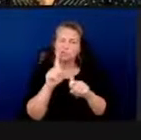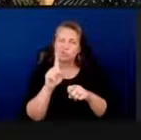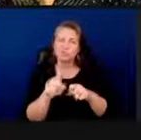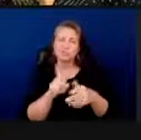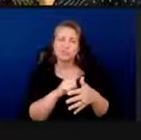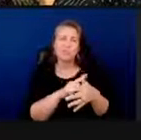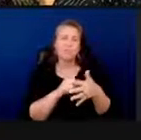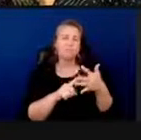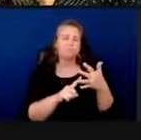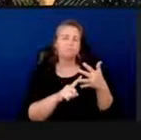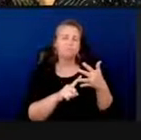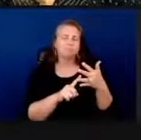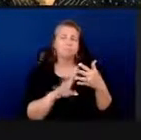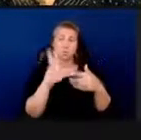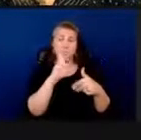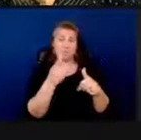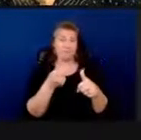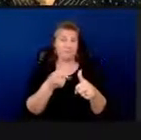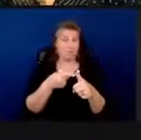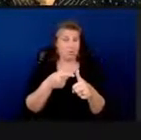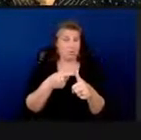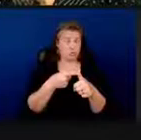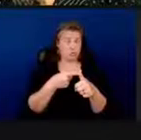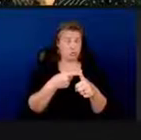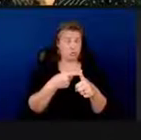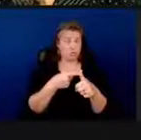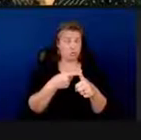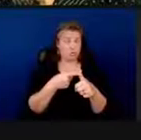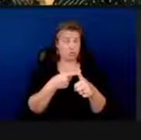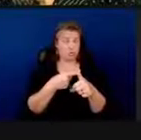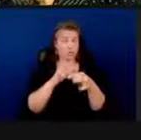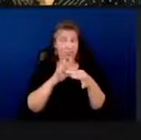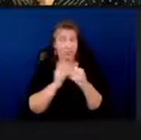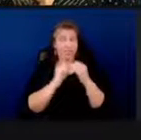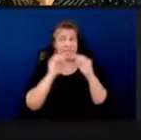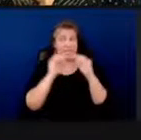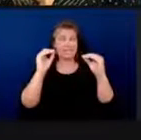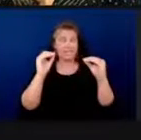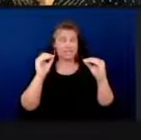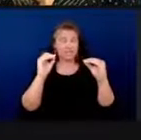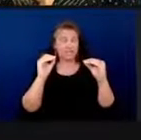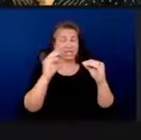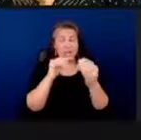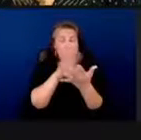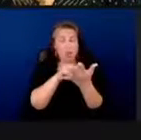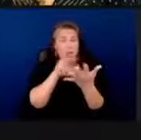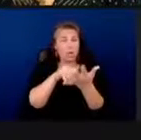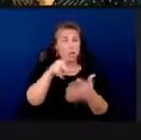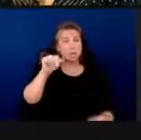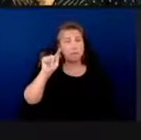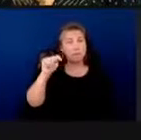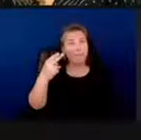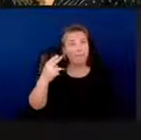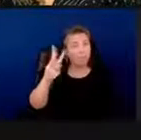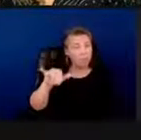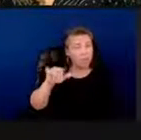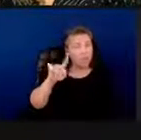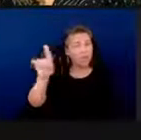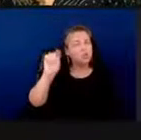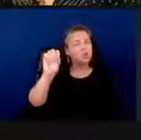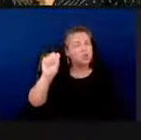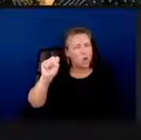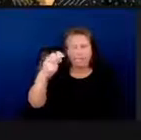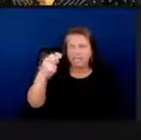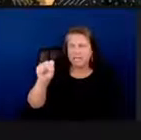أمور من طلابنا وإلى ما تقومون به مع طلابنا. أما فيما يتعلق بالتعليم،